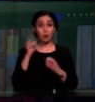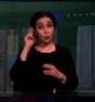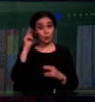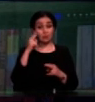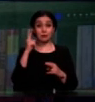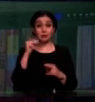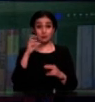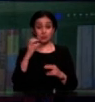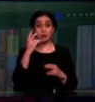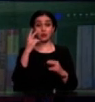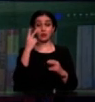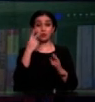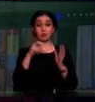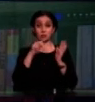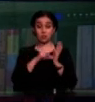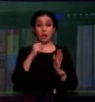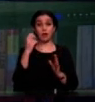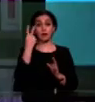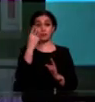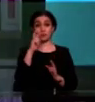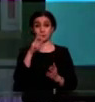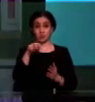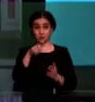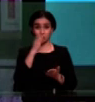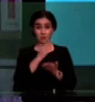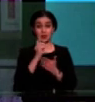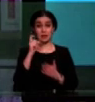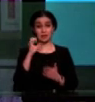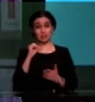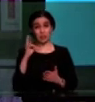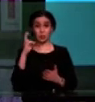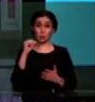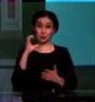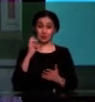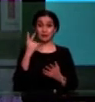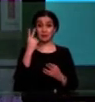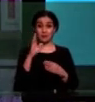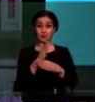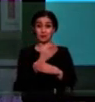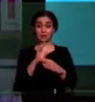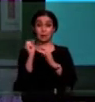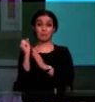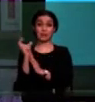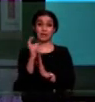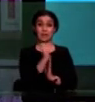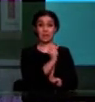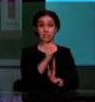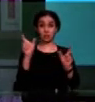Среди них два близнеца – Хасан и Хусан. Класс случайным образом делит на две группы по 13